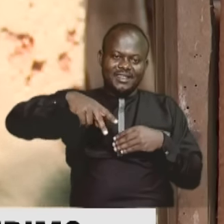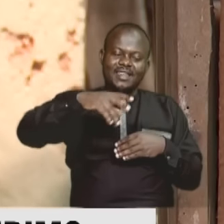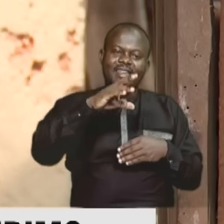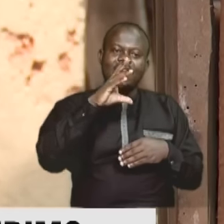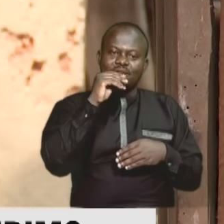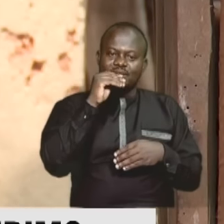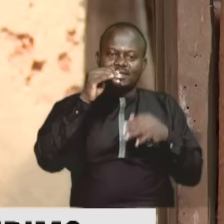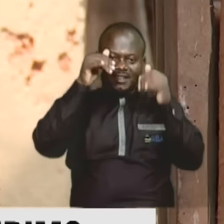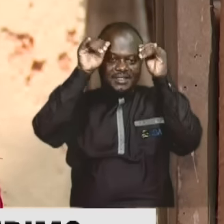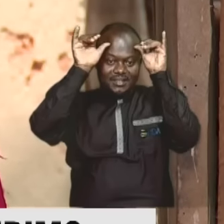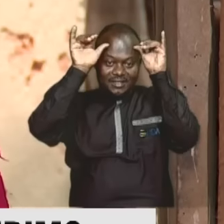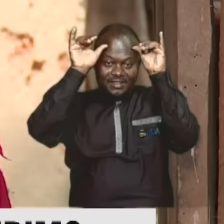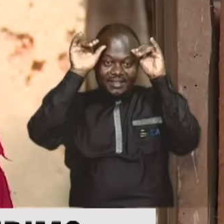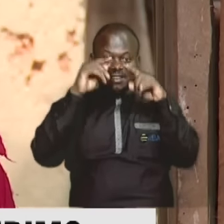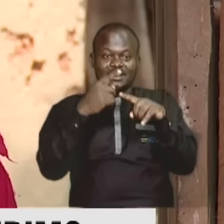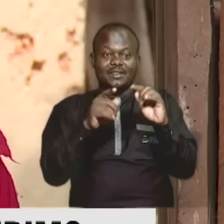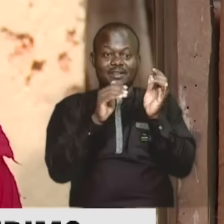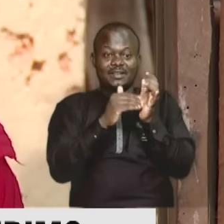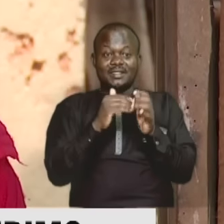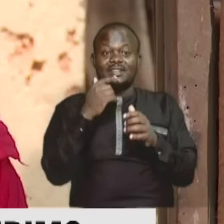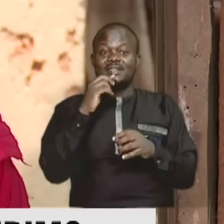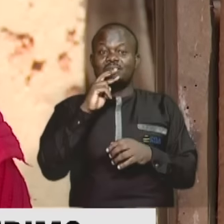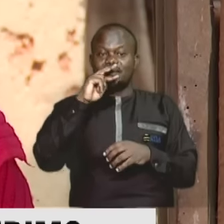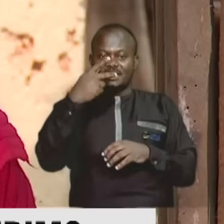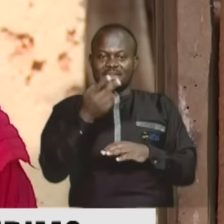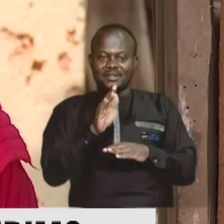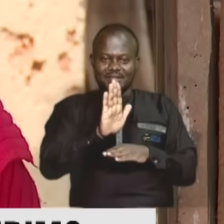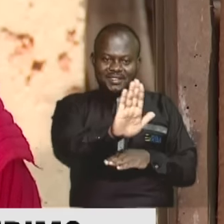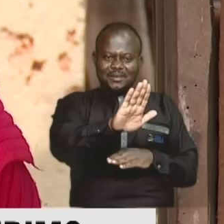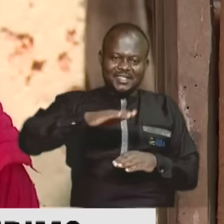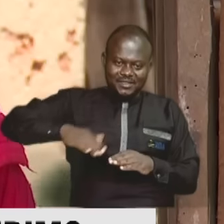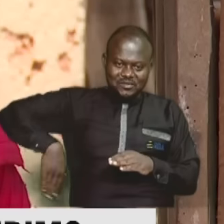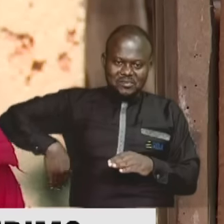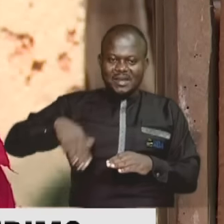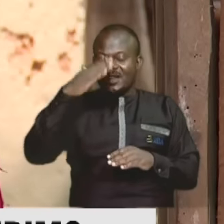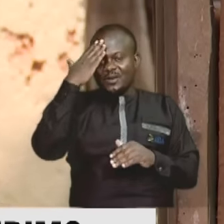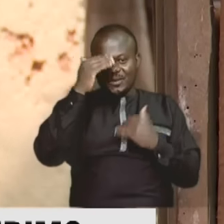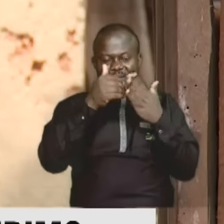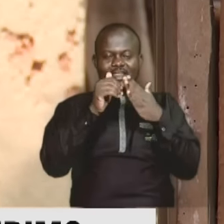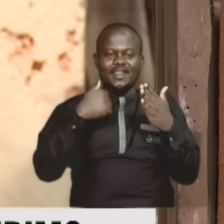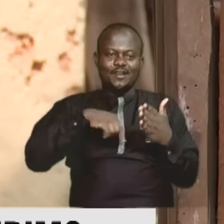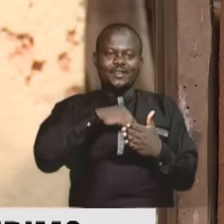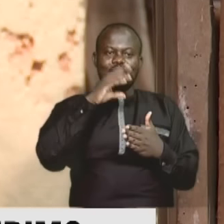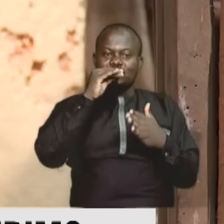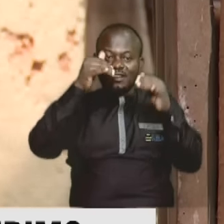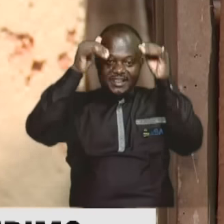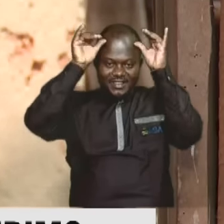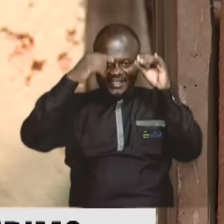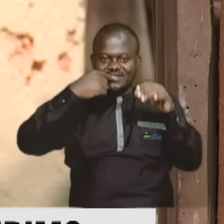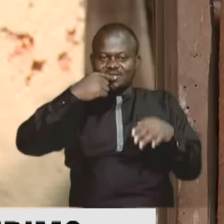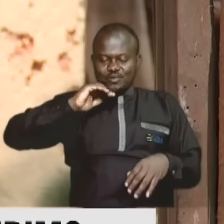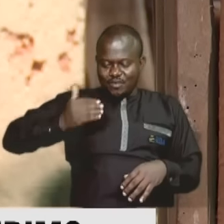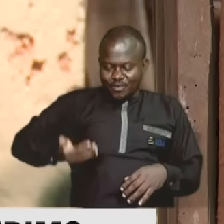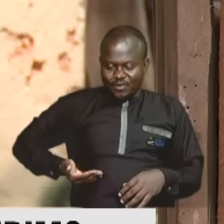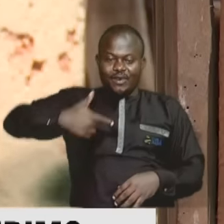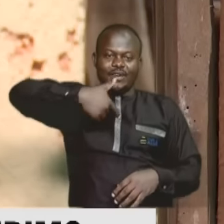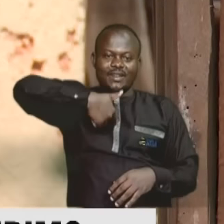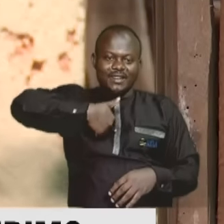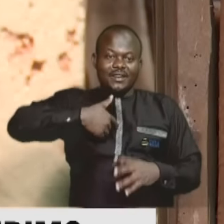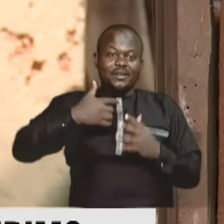we, ariko ntimunsubize inyuma kuko ngiye kuzivuga ndi umugore.